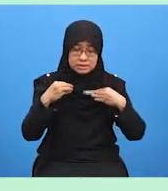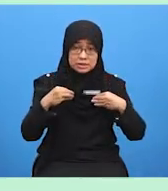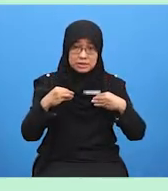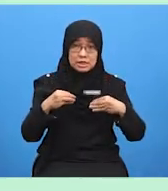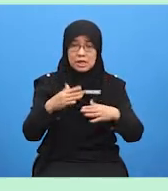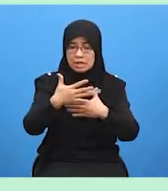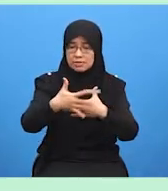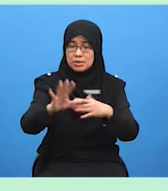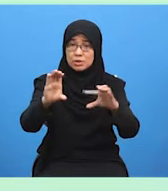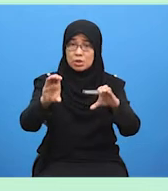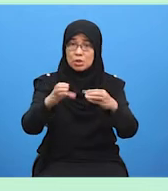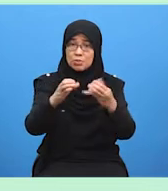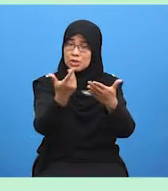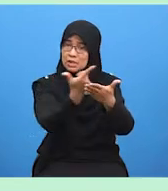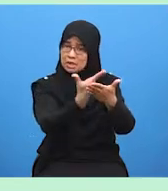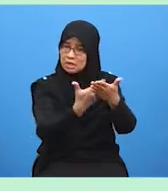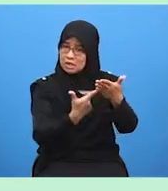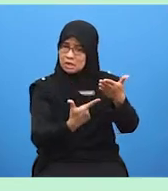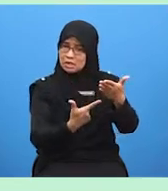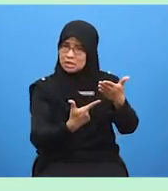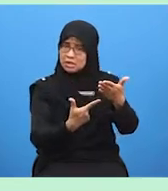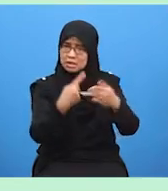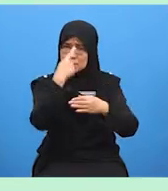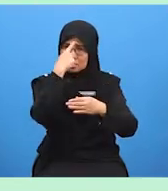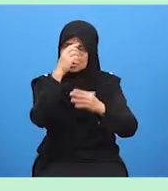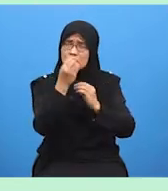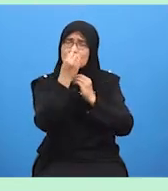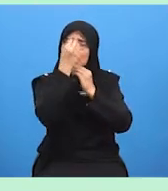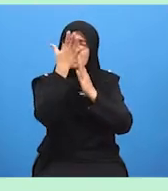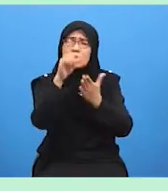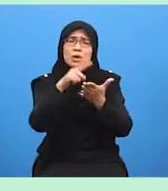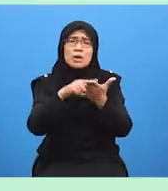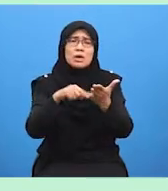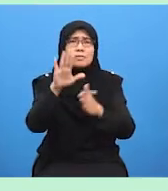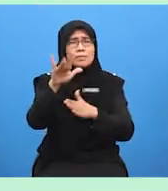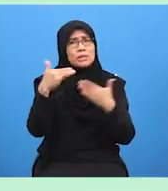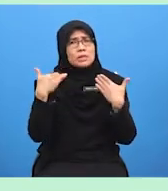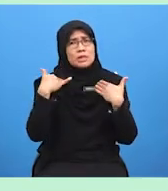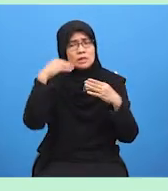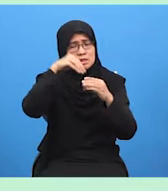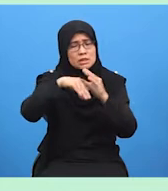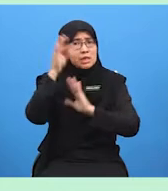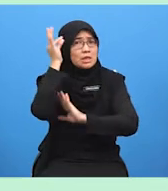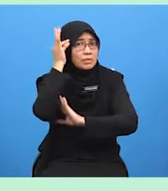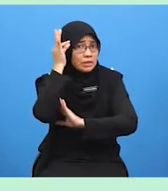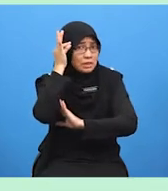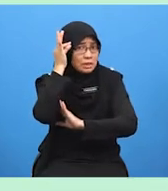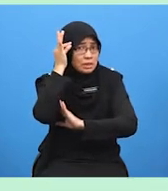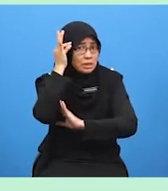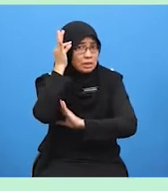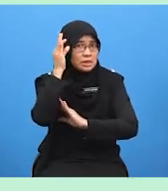buatlah lakaran bagi menzahirkan apa yang ada dalam fikiran murid-murid.